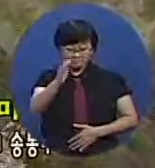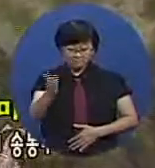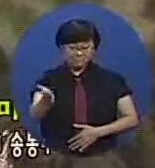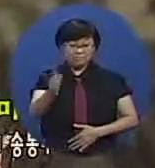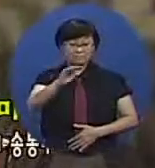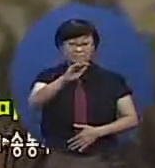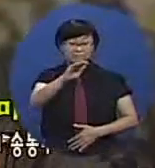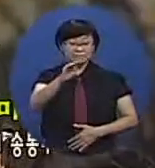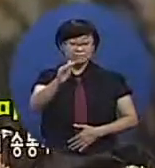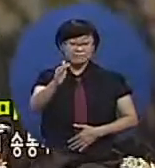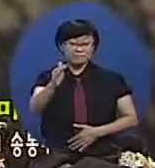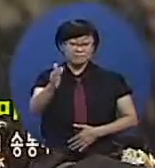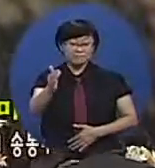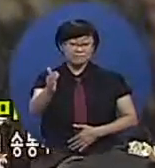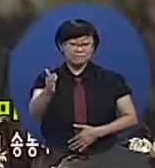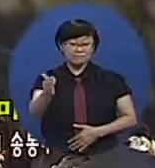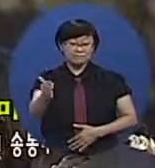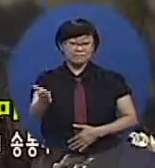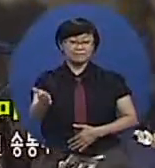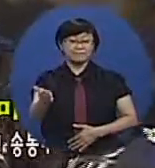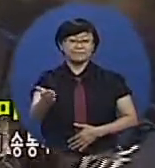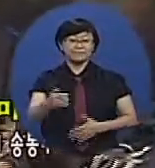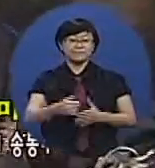자식은 배 만지며